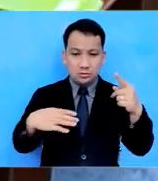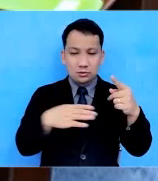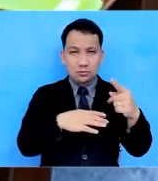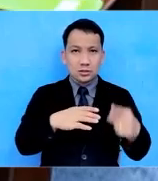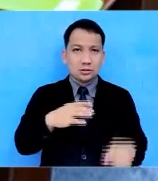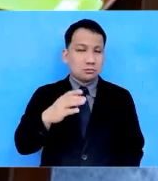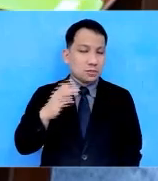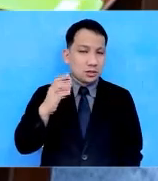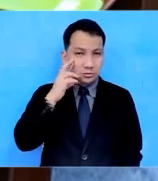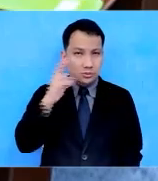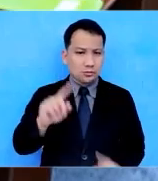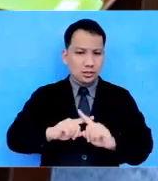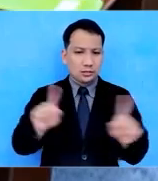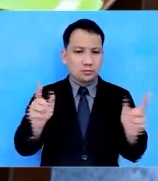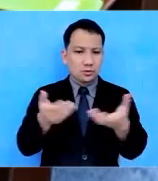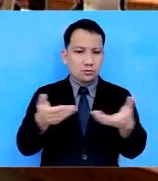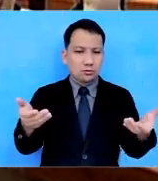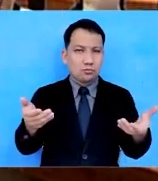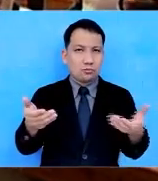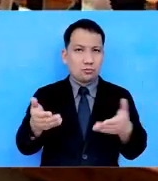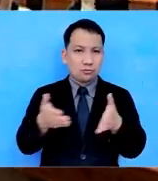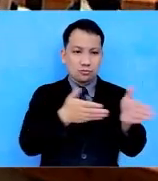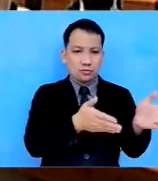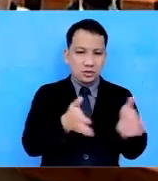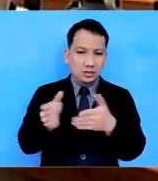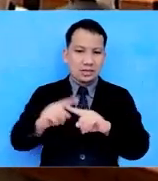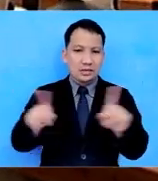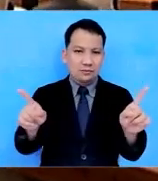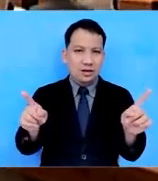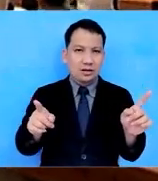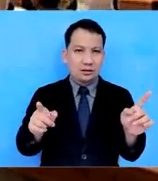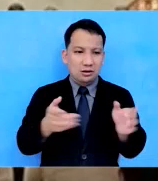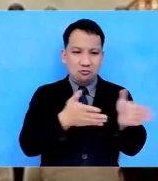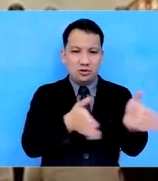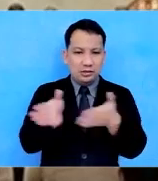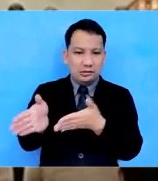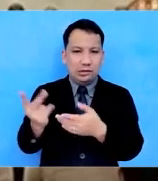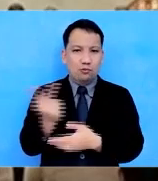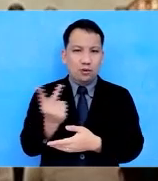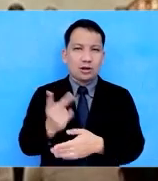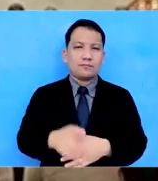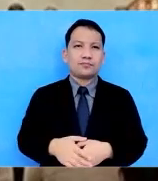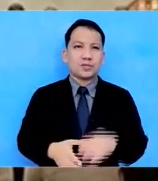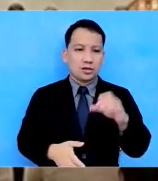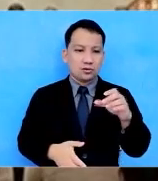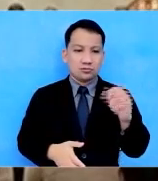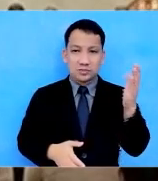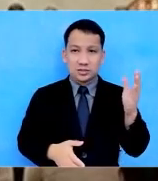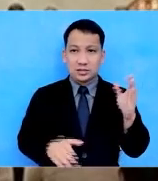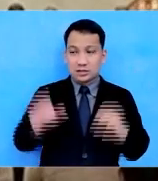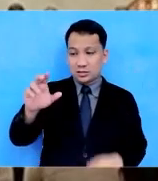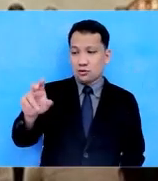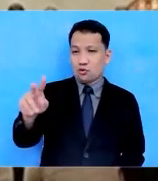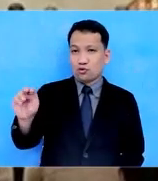Lalo't magkaiba ang pamamaraang isinusulong ng Senado at Kamara sa pag-amyenda ng saligang batas. Sa CONCON kasi na isinusulong ng Kamara, karamihan